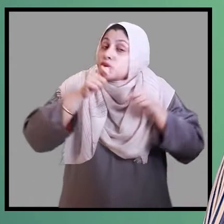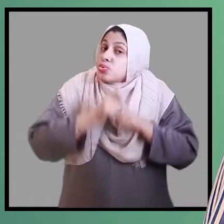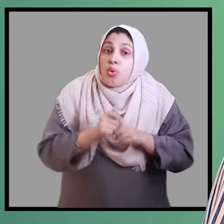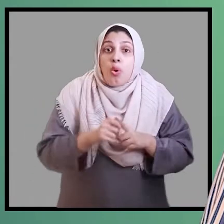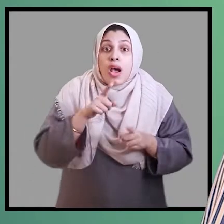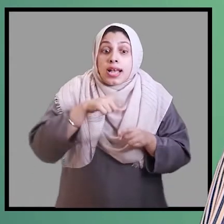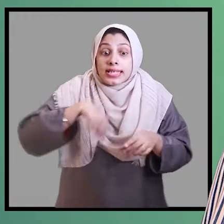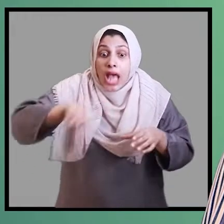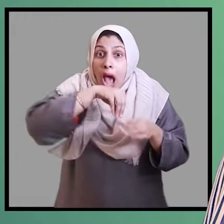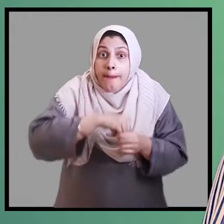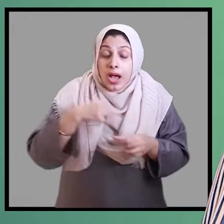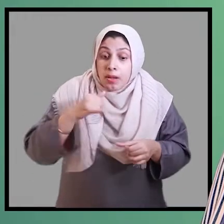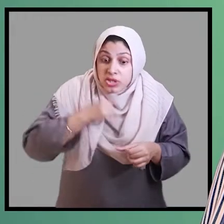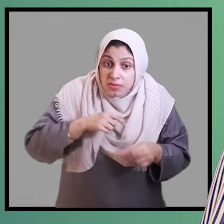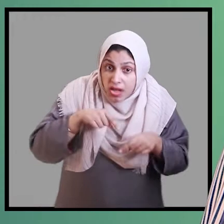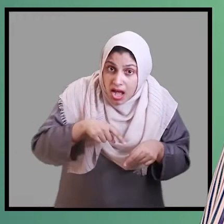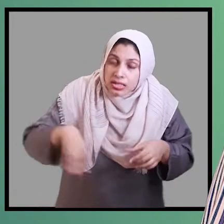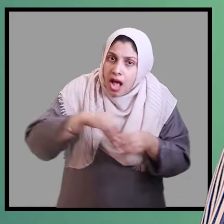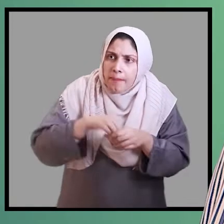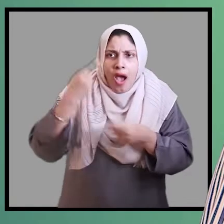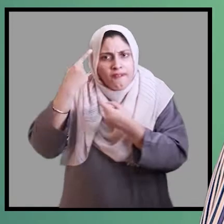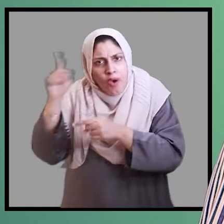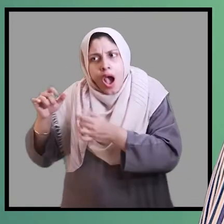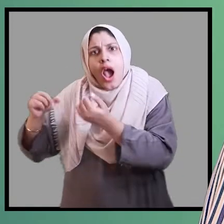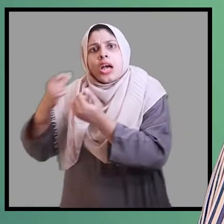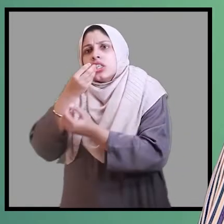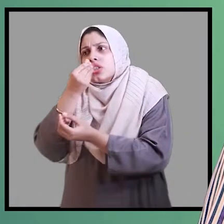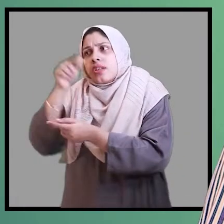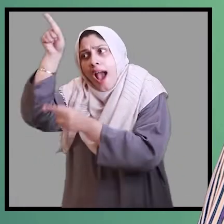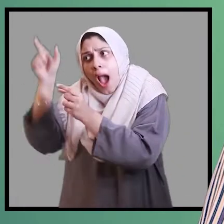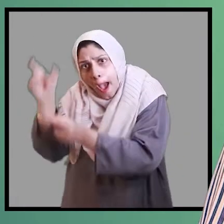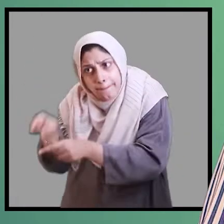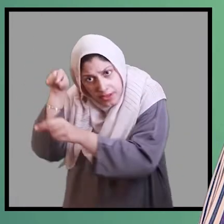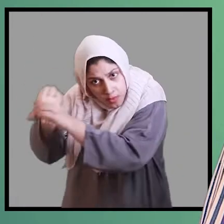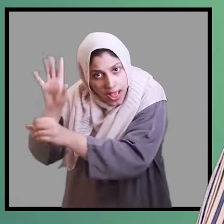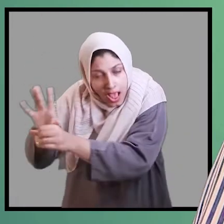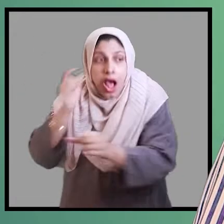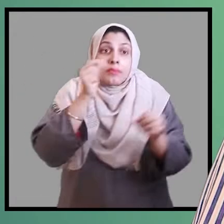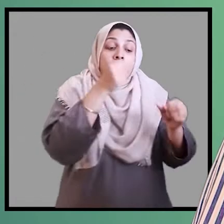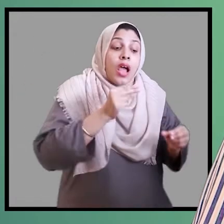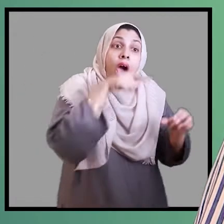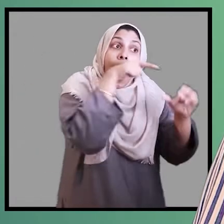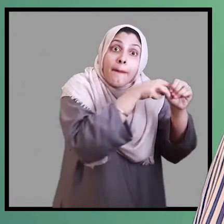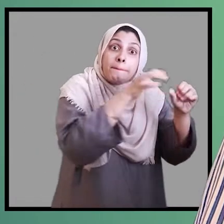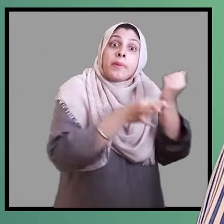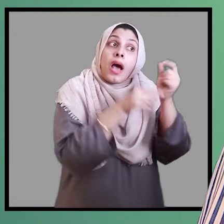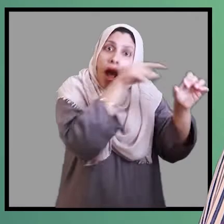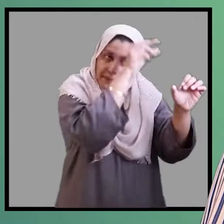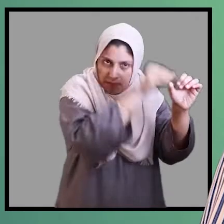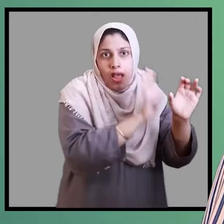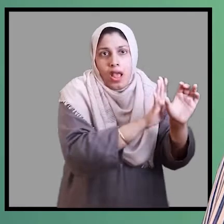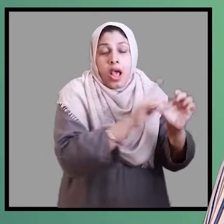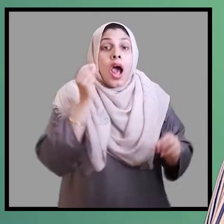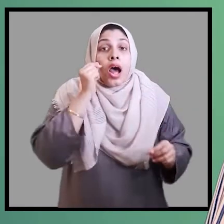ये अलामत पाई जाती हैं। तो इसलिए मरीज को ये अवेयर होना चाहिए कि ये अलामत एक सिंगल मर्ज में भी हो सकती हैं, यानी